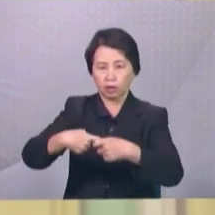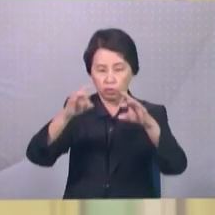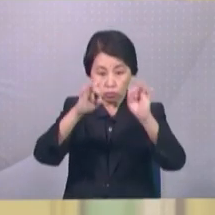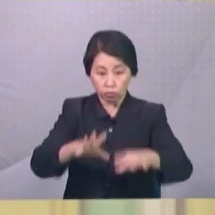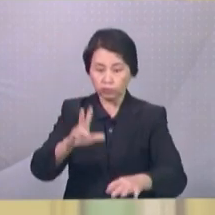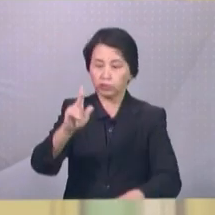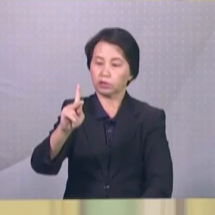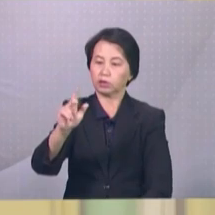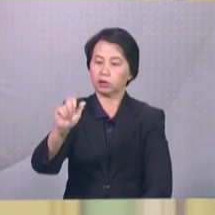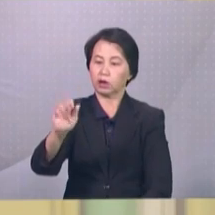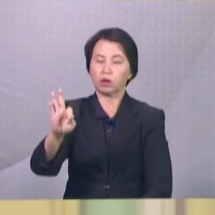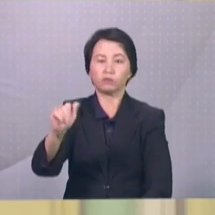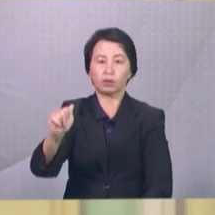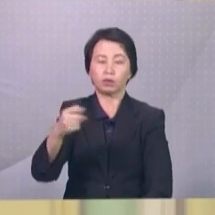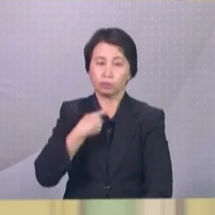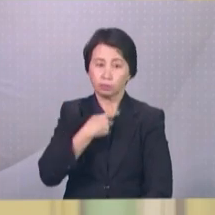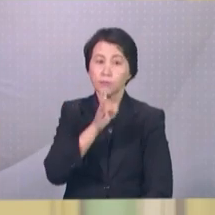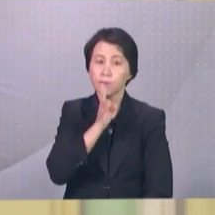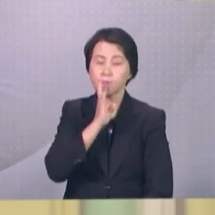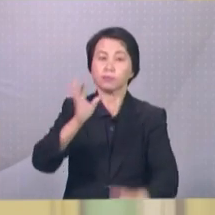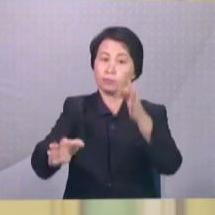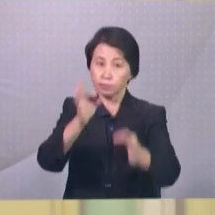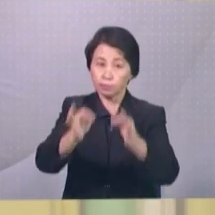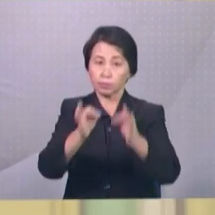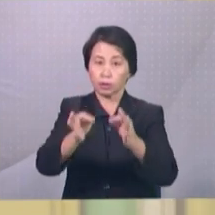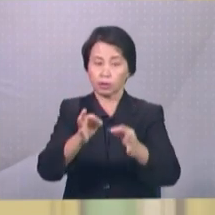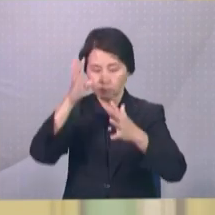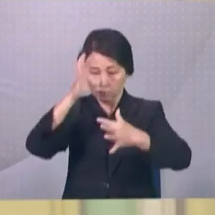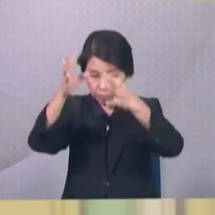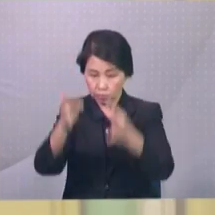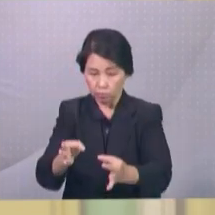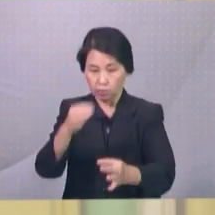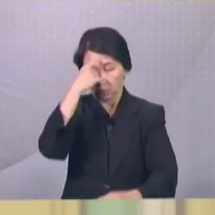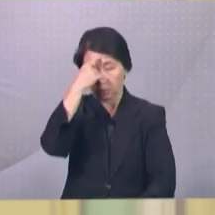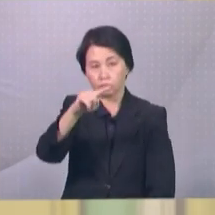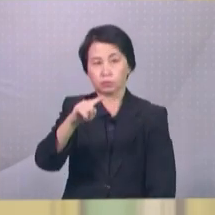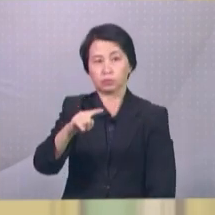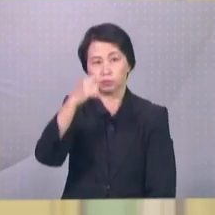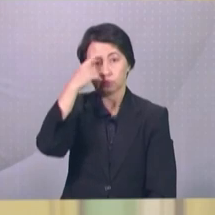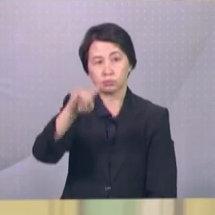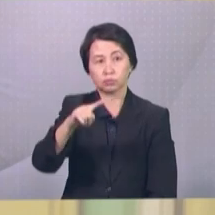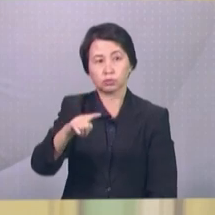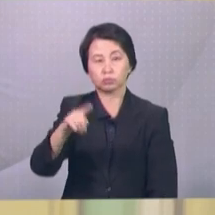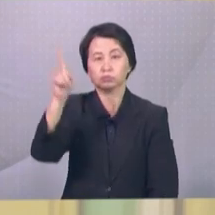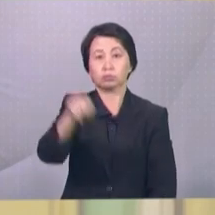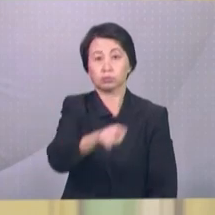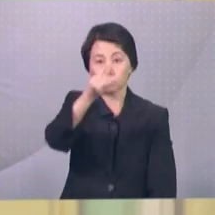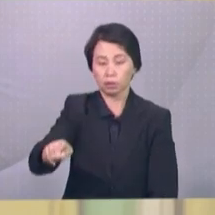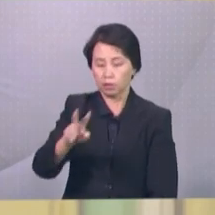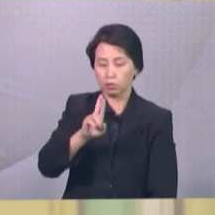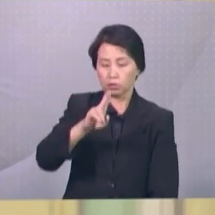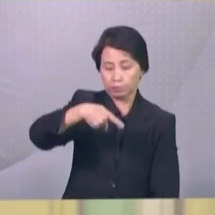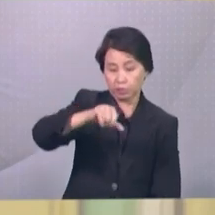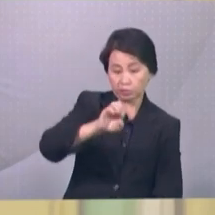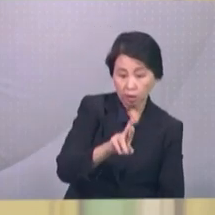dan sebagainya, dan kita tekankan bahawa sekiranya keputusan kita untuk membatalkan UPSR,